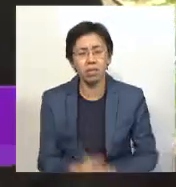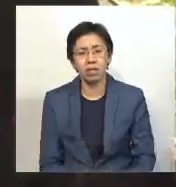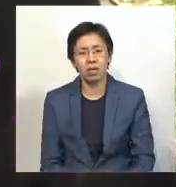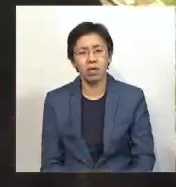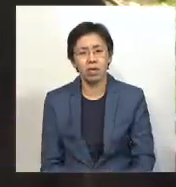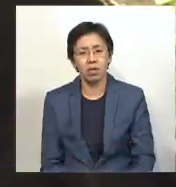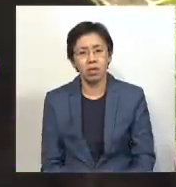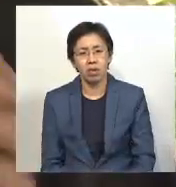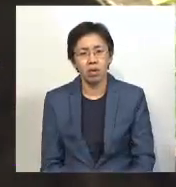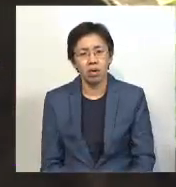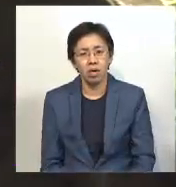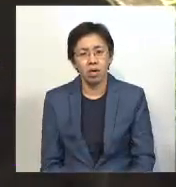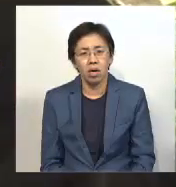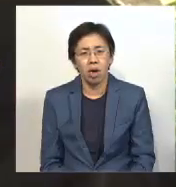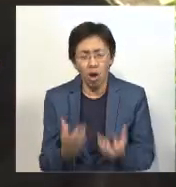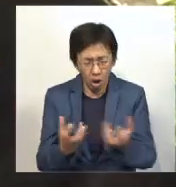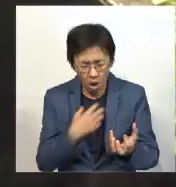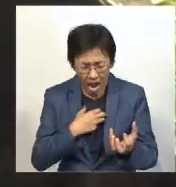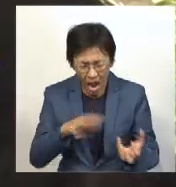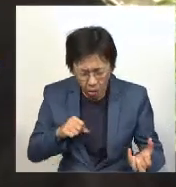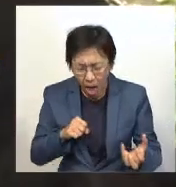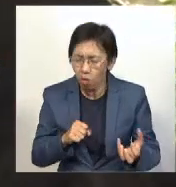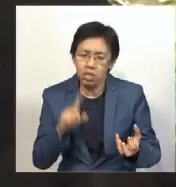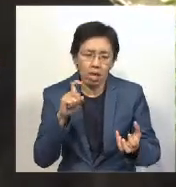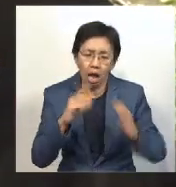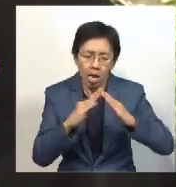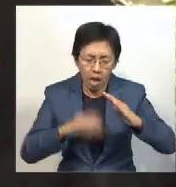จะว่าเสียหายจะว่าถิ่มหัวเอาบ่ได้จักอย่าง